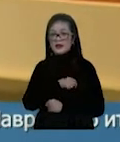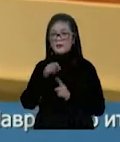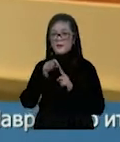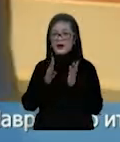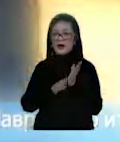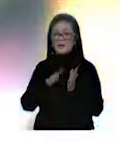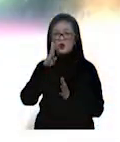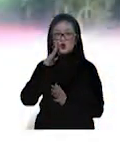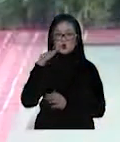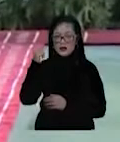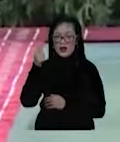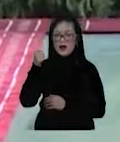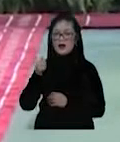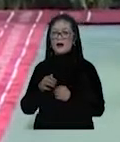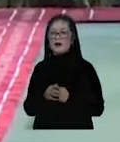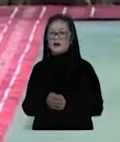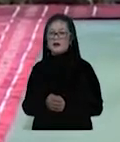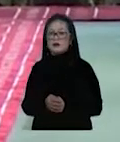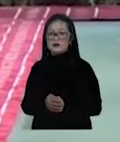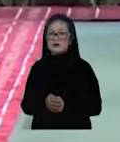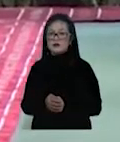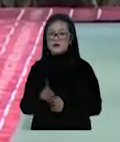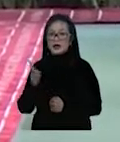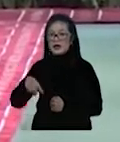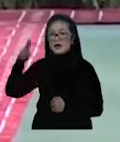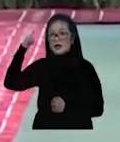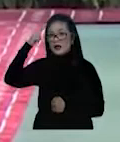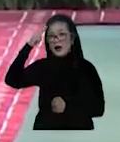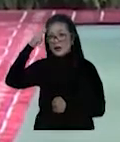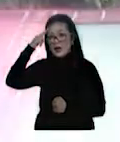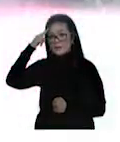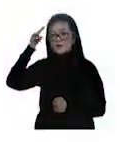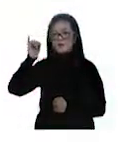Lavrov, Pangeran MBS dari Uni Emirat Arab,